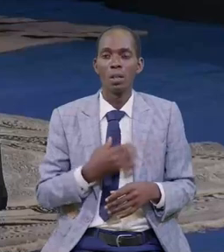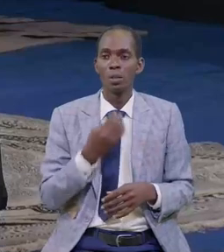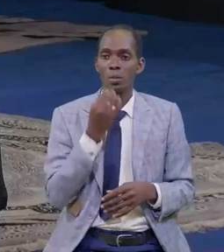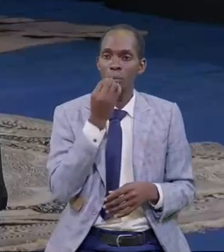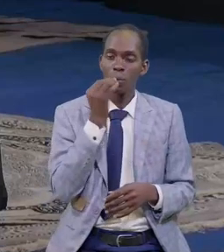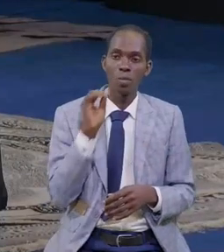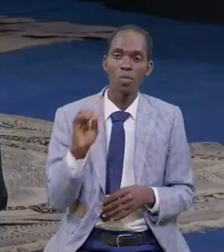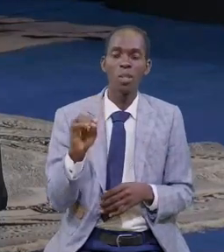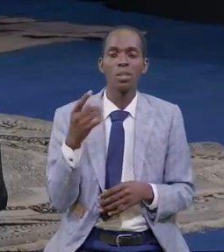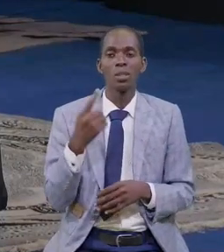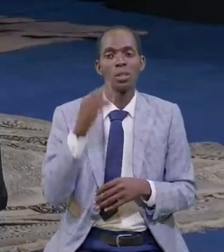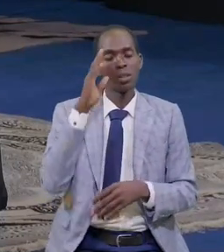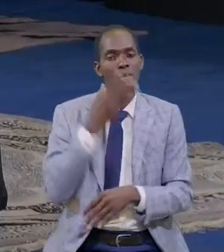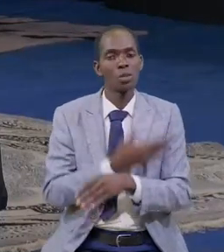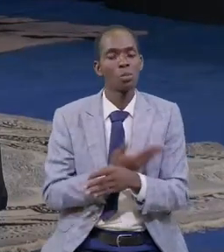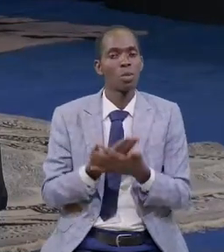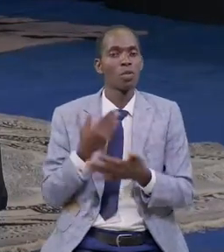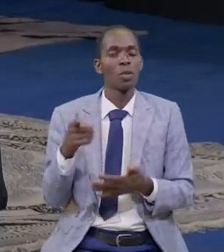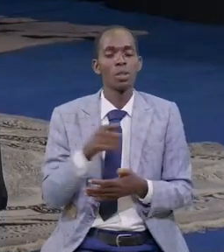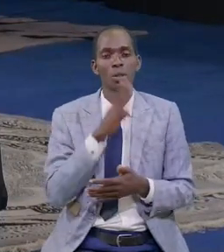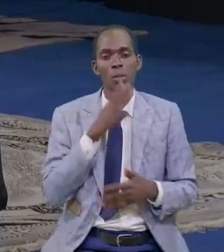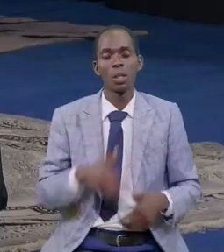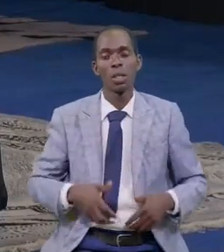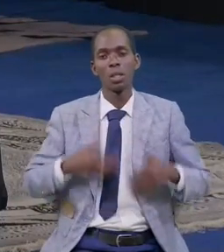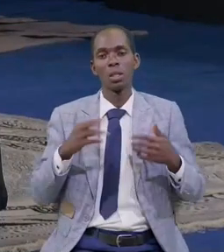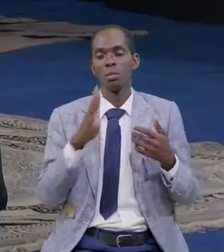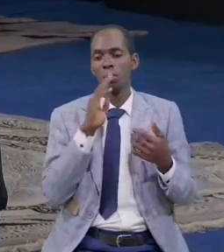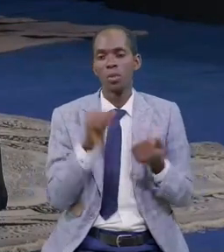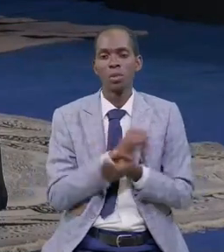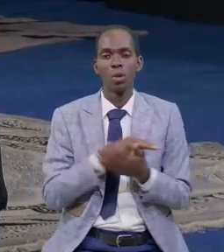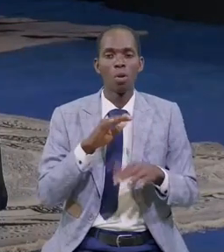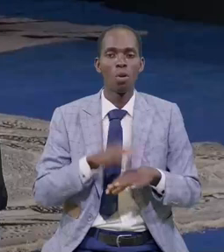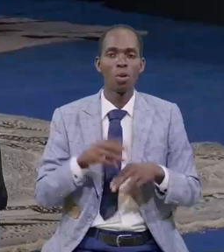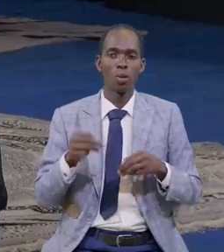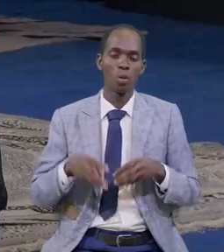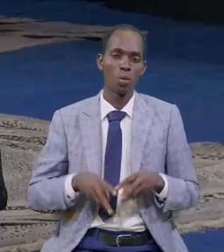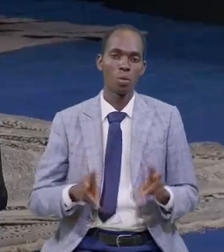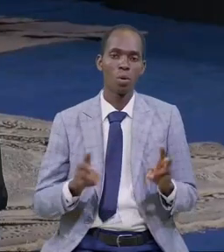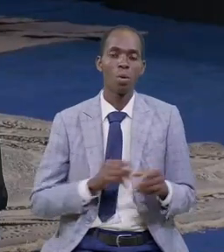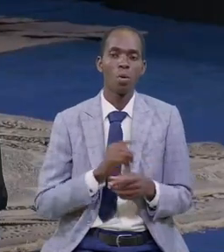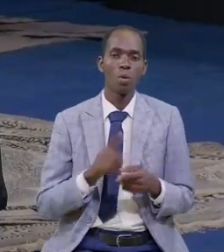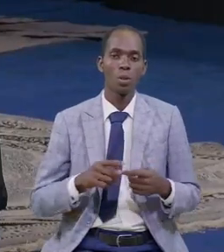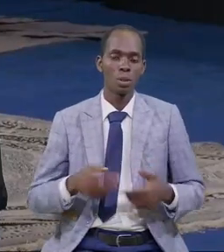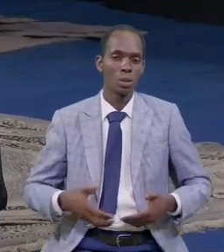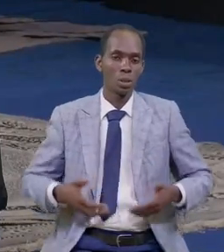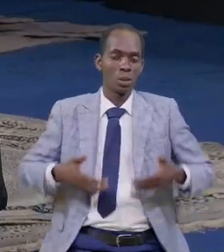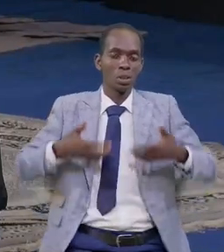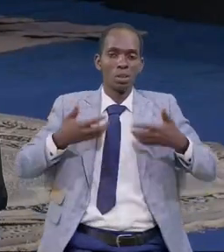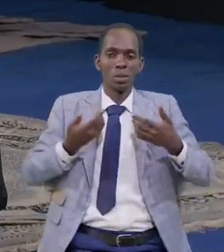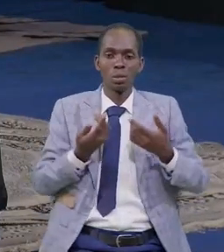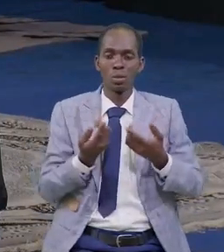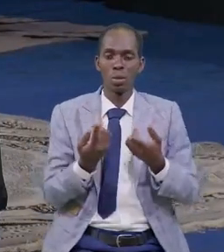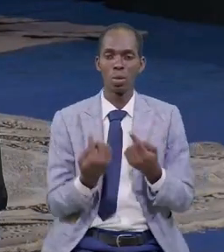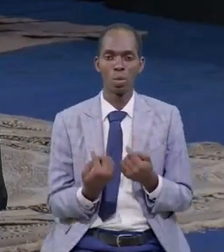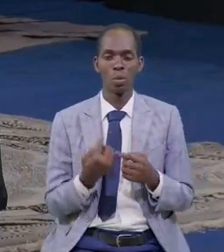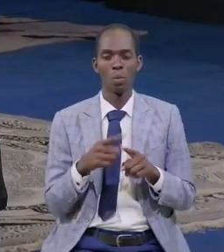s'irrite et que vous ne périssiez dans votre voix car sa colère est prompte à s'enflammer